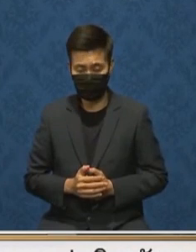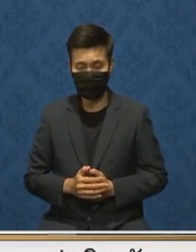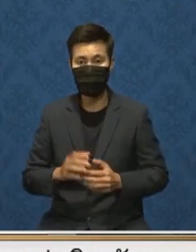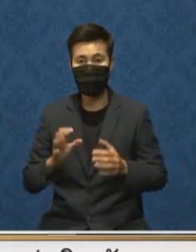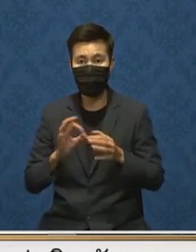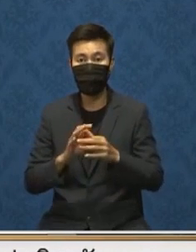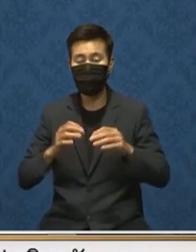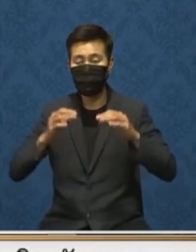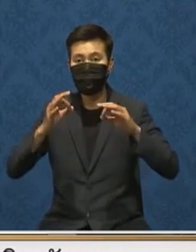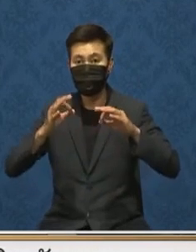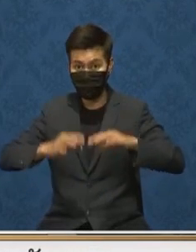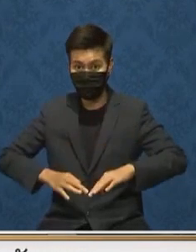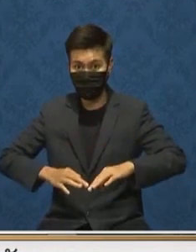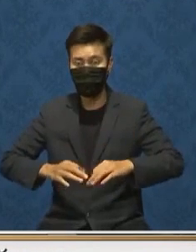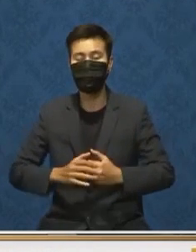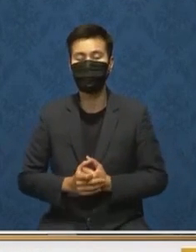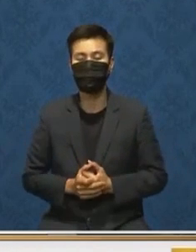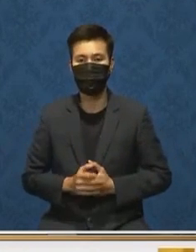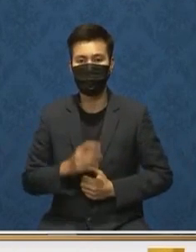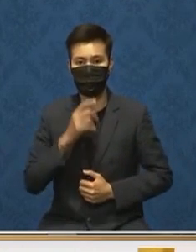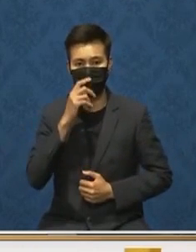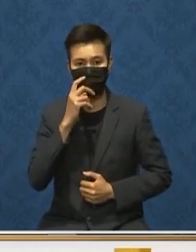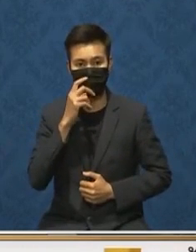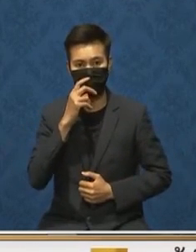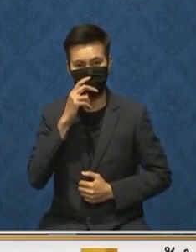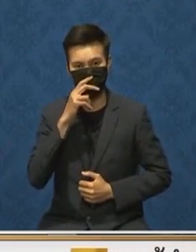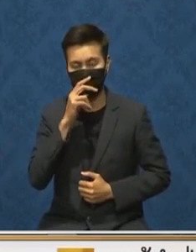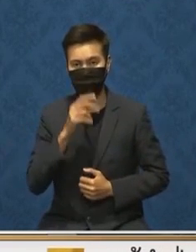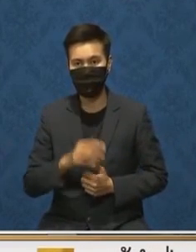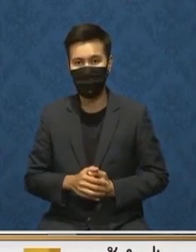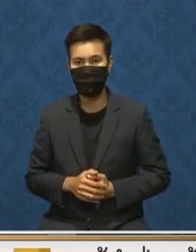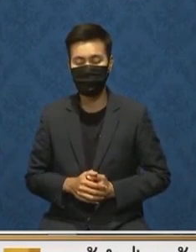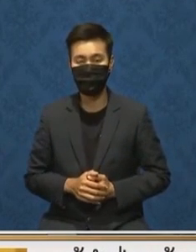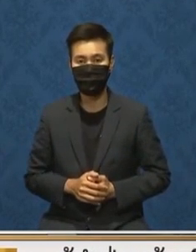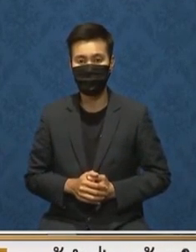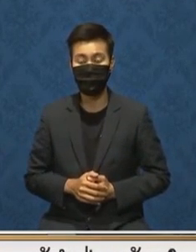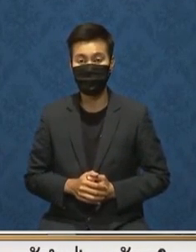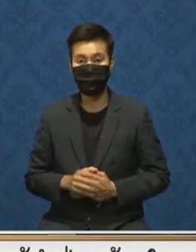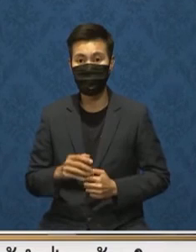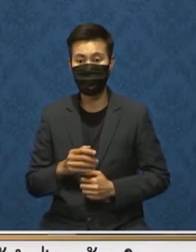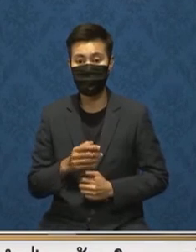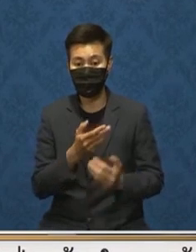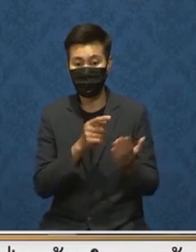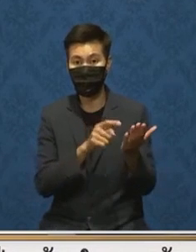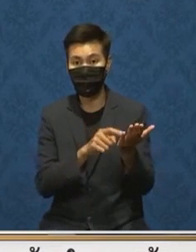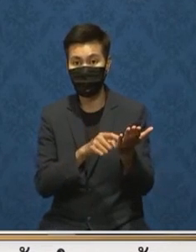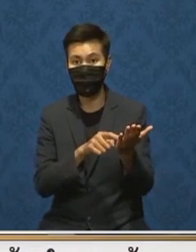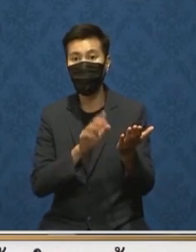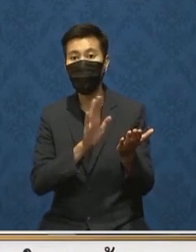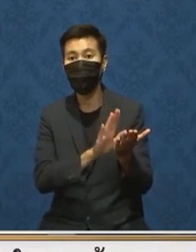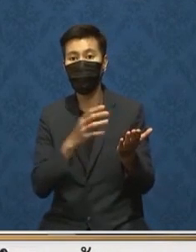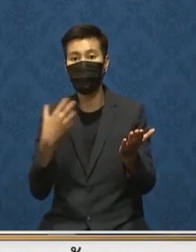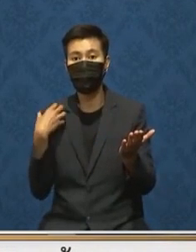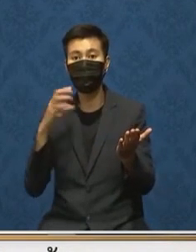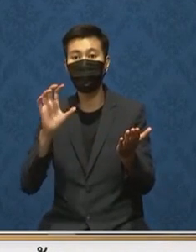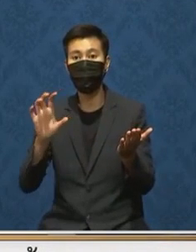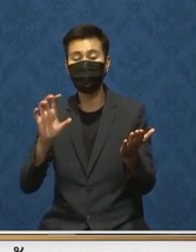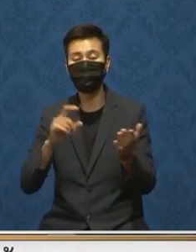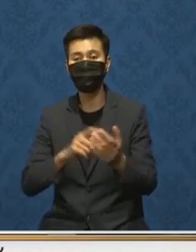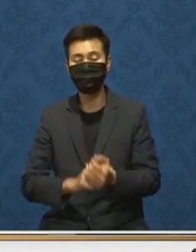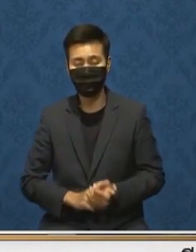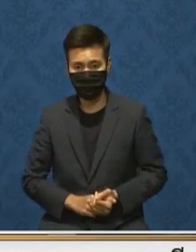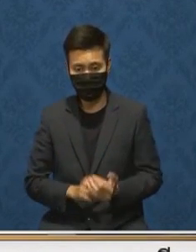ฉัยนะครับในร่างของรัฐบาลซึ่งเป็นร่างเรียกว่าร่